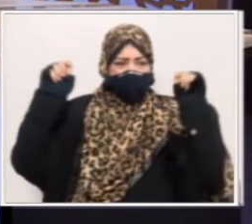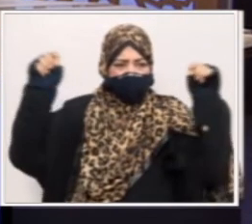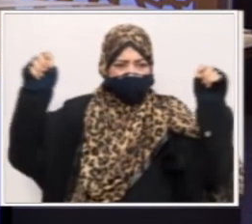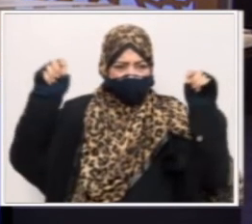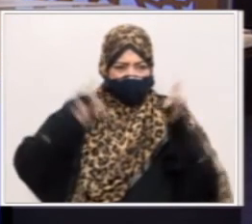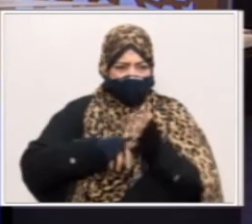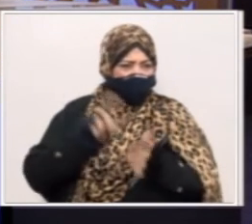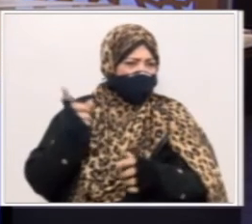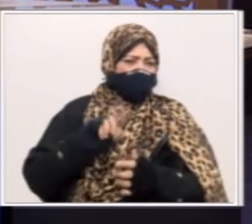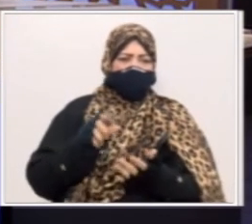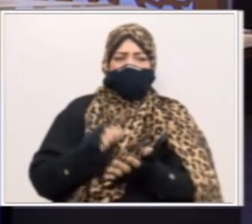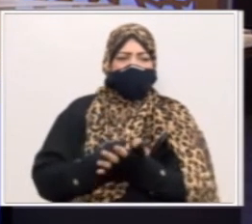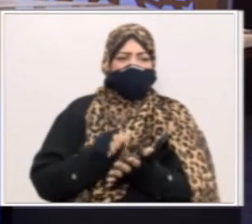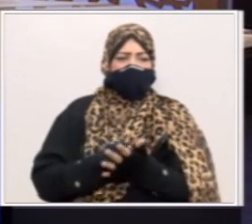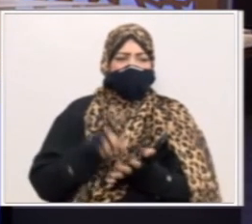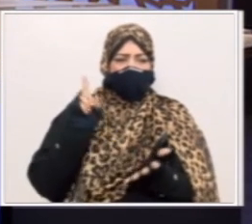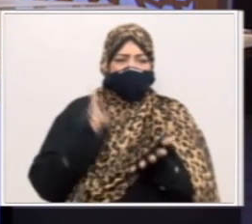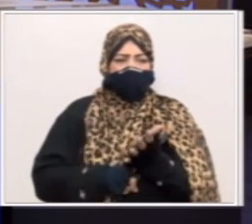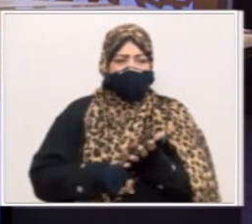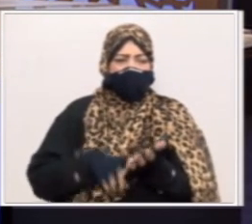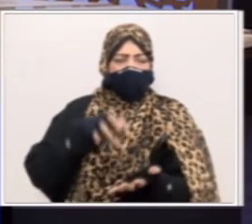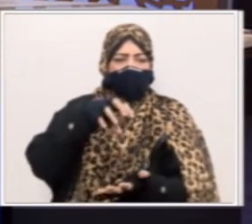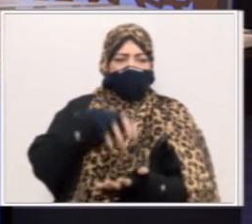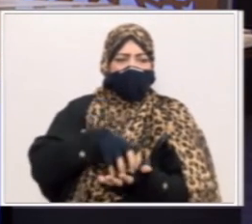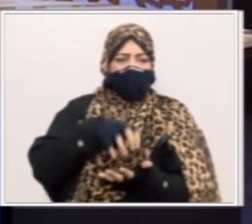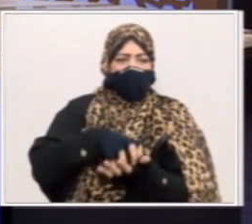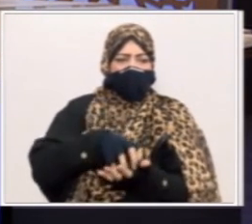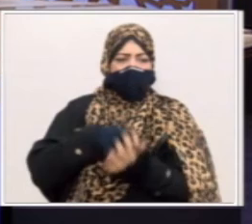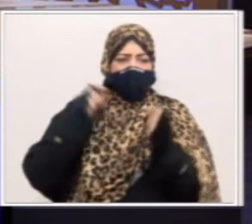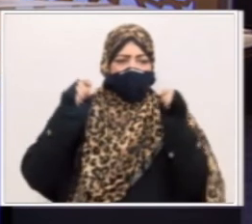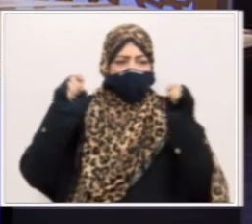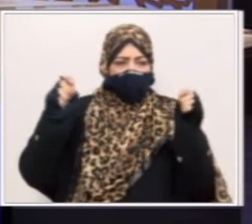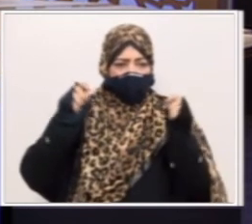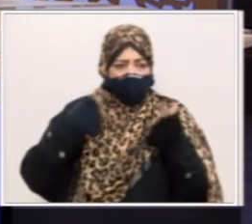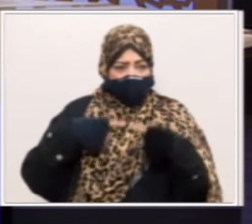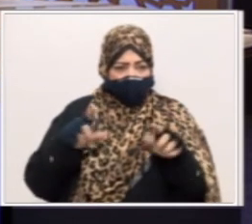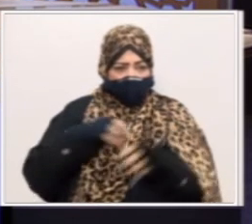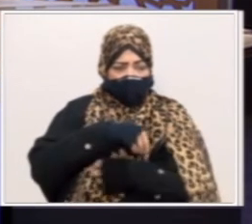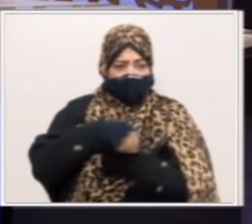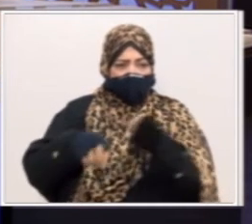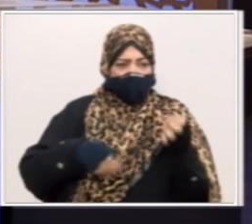ثاني معلش يا شيخ. لا علاقة للحج، لا علاقة